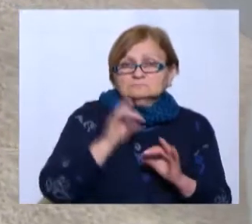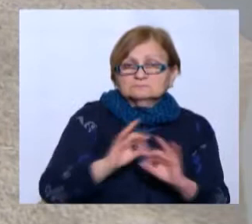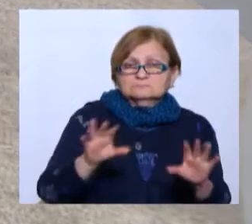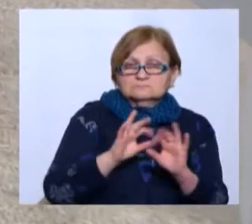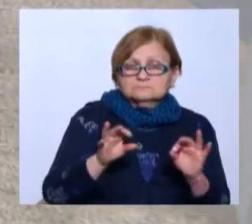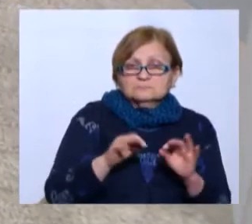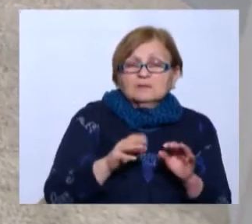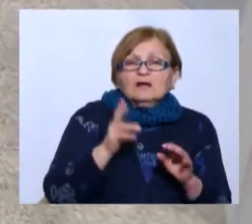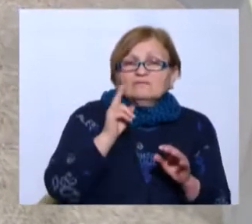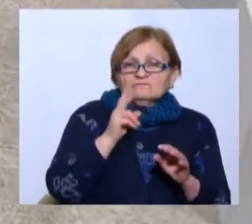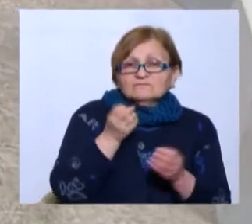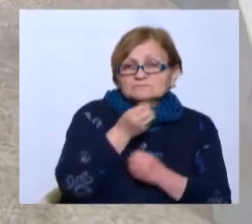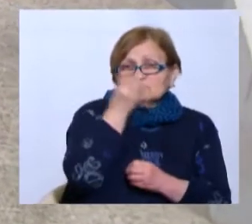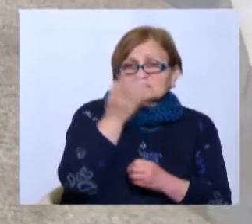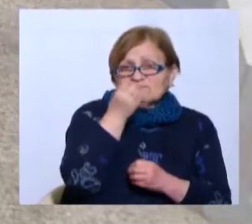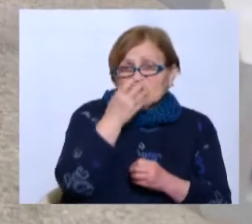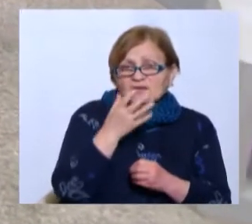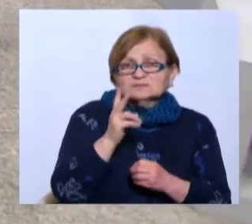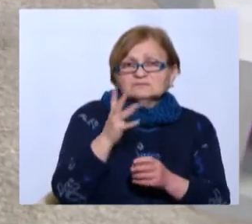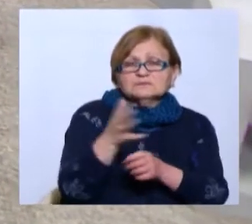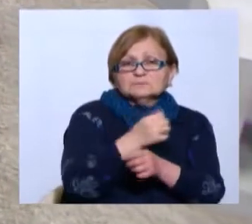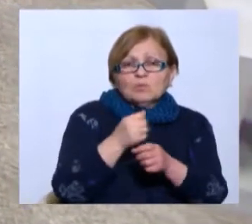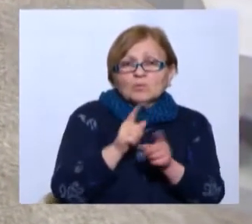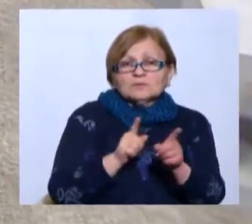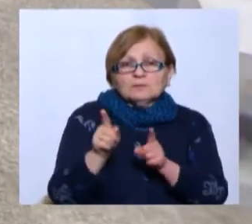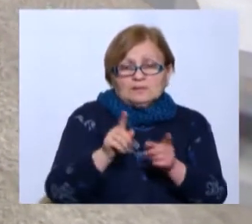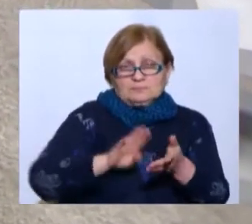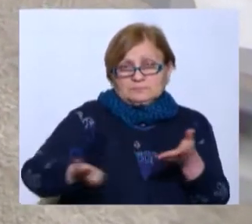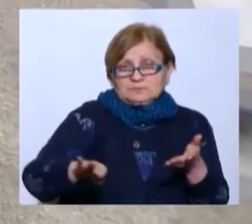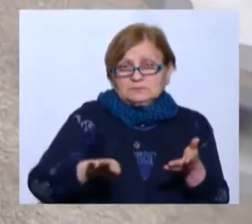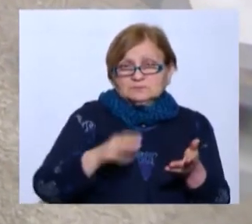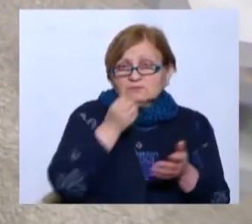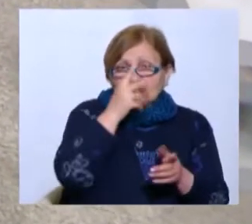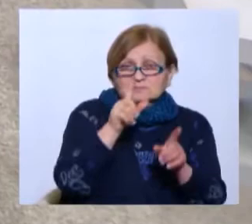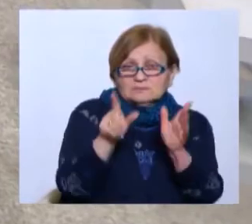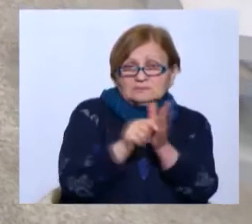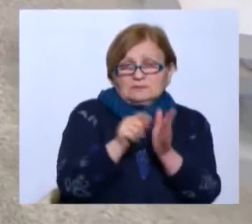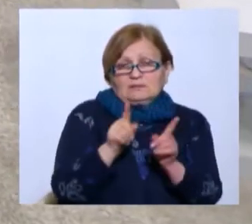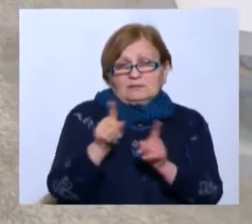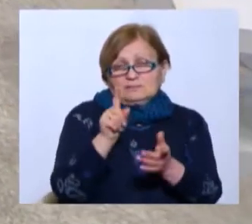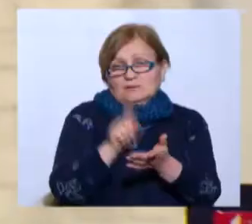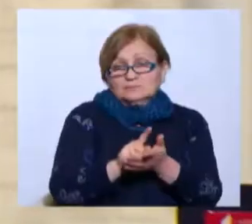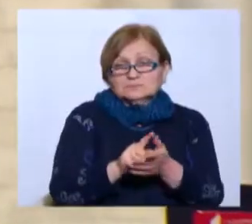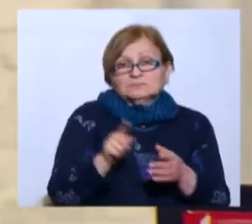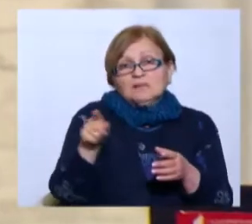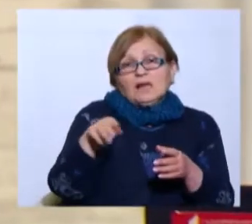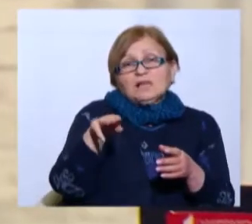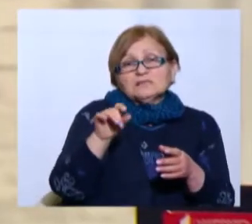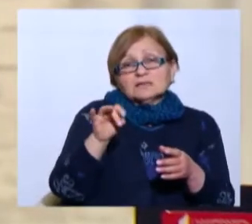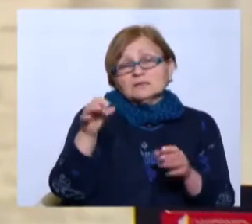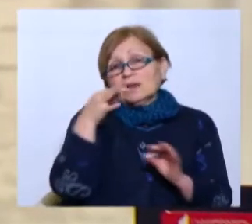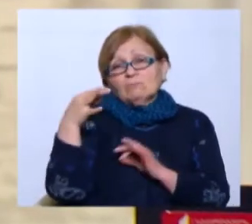ვარდი უეკლოდ განა ვინმეს მოუკრეფიაო? და ტარიელი ამაზე პასუხობს